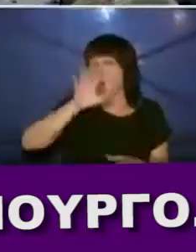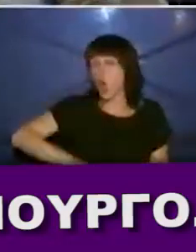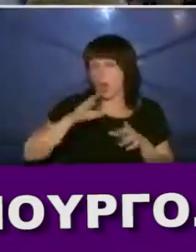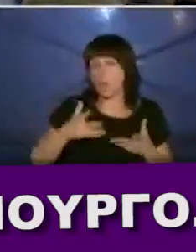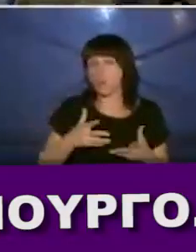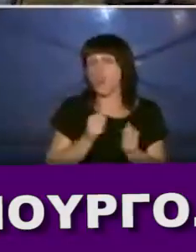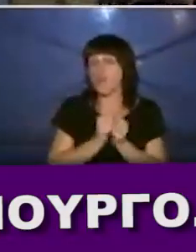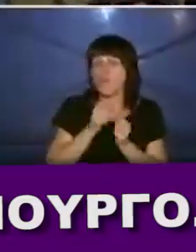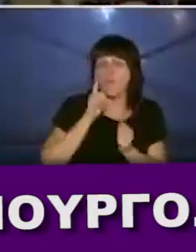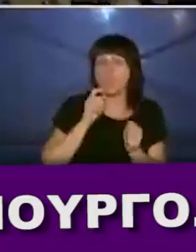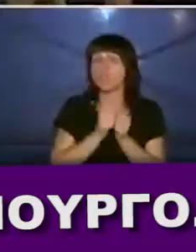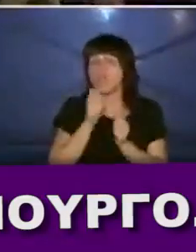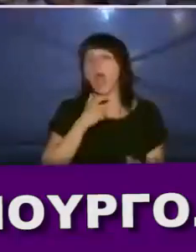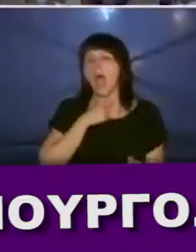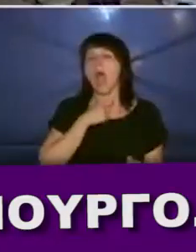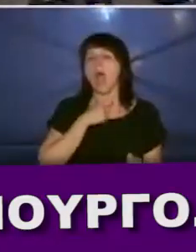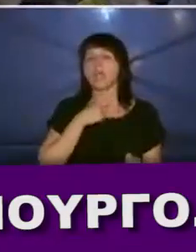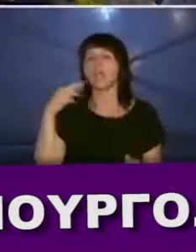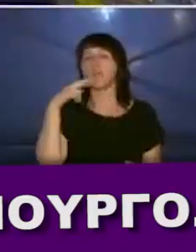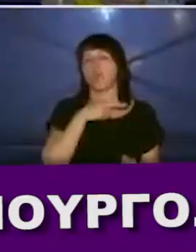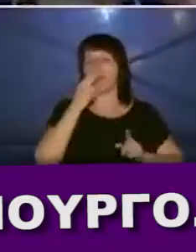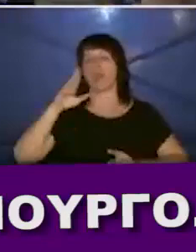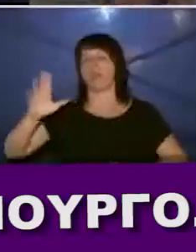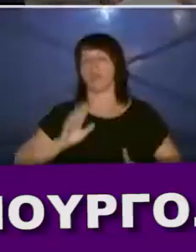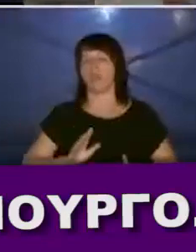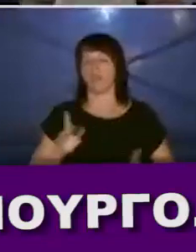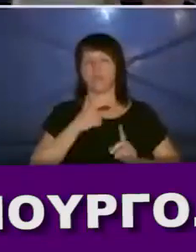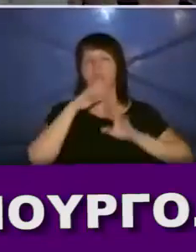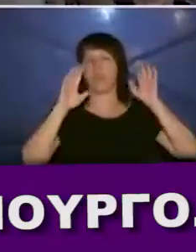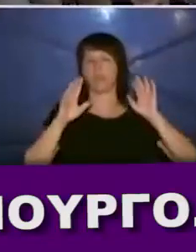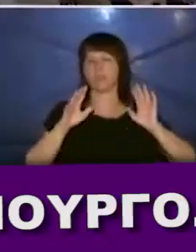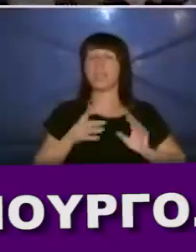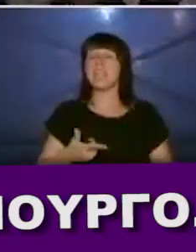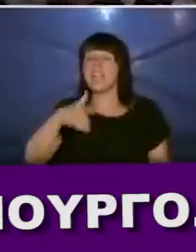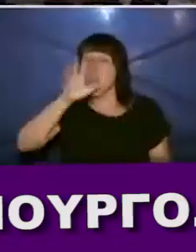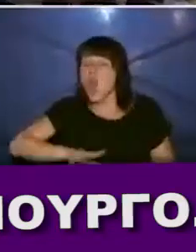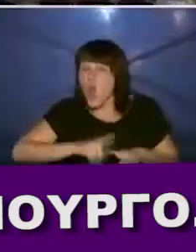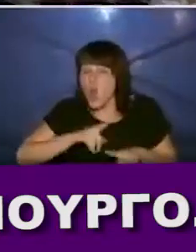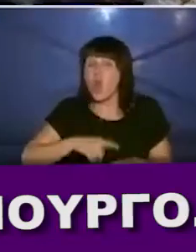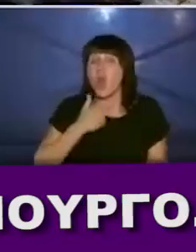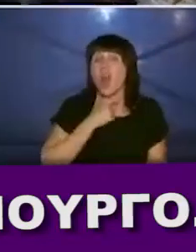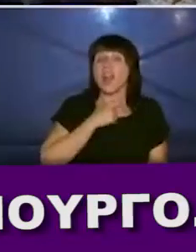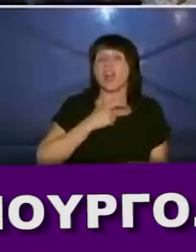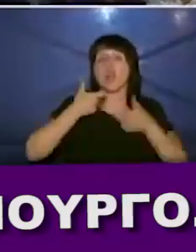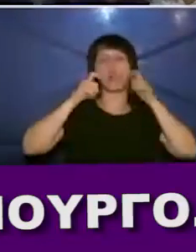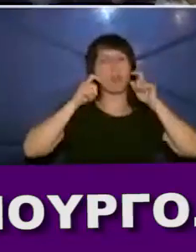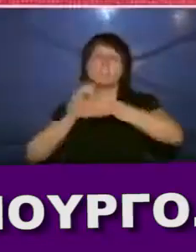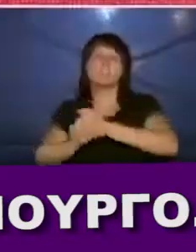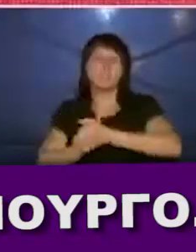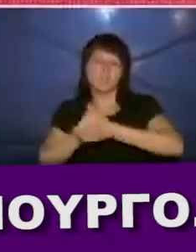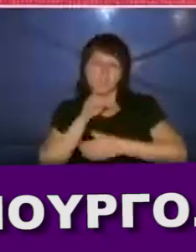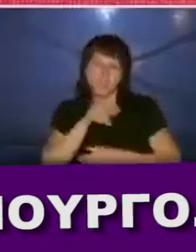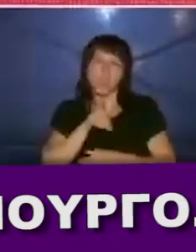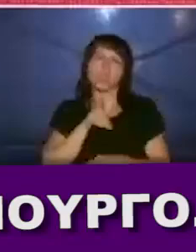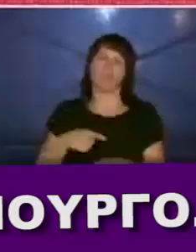και φίλοι, χρειάζεται πρωθυπουργό, όχι δικτάτορα. Η χώρα χρειάζεται δημοκρατία και ομαλότητα, όχι διχασμό.